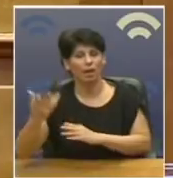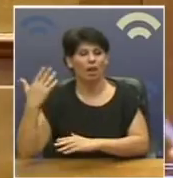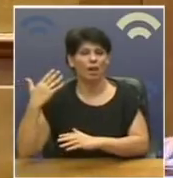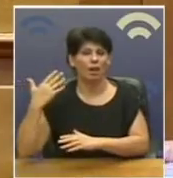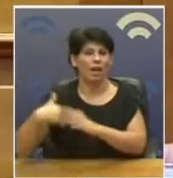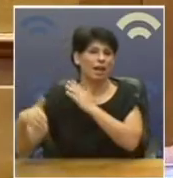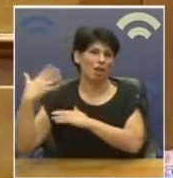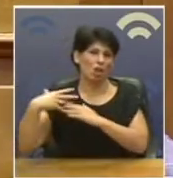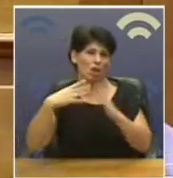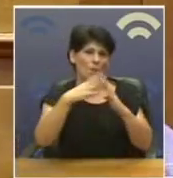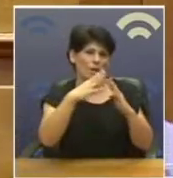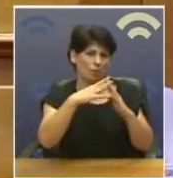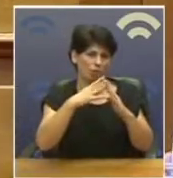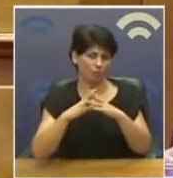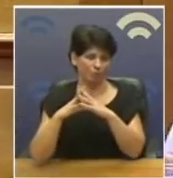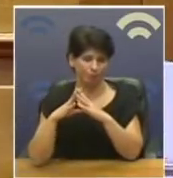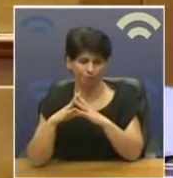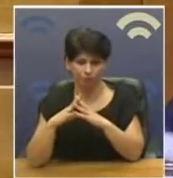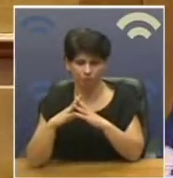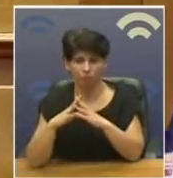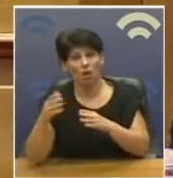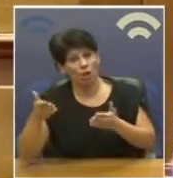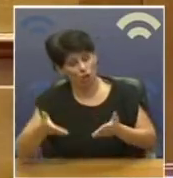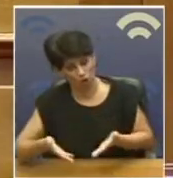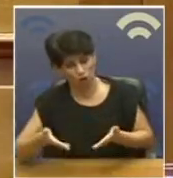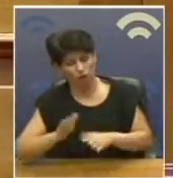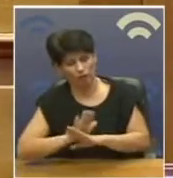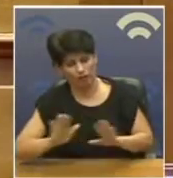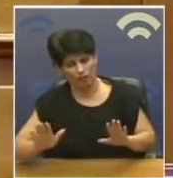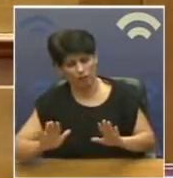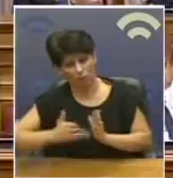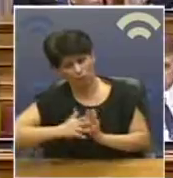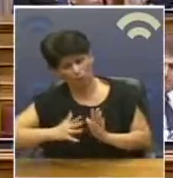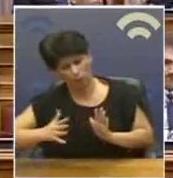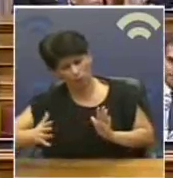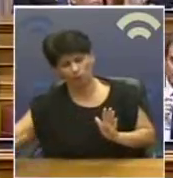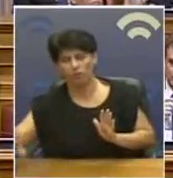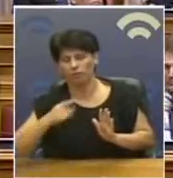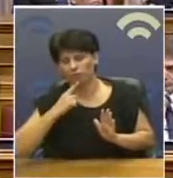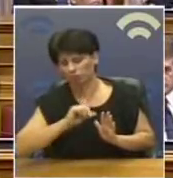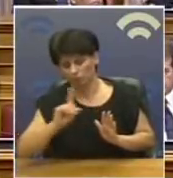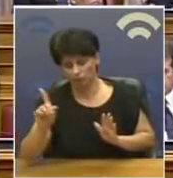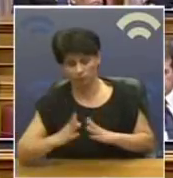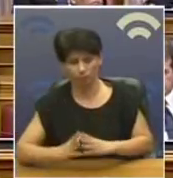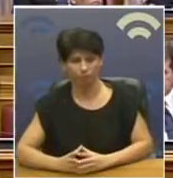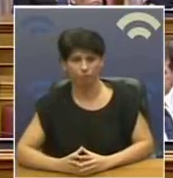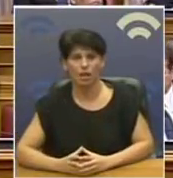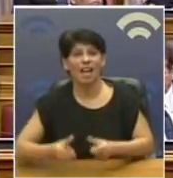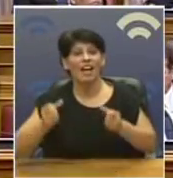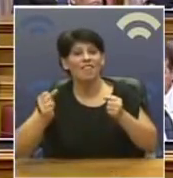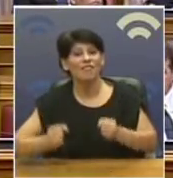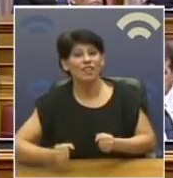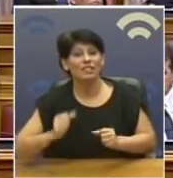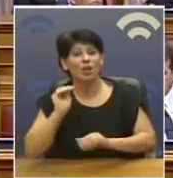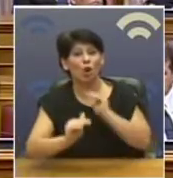μνημείων. Και έρχομαι λοιπόν και κλείνω για να μην μακρηγορήσω. Το βασικό ερώτημα το οποίο